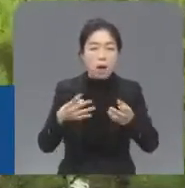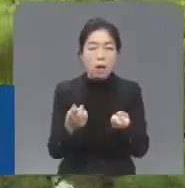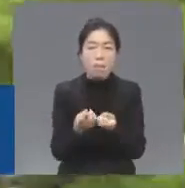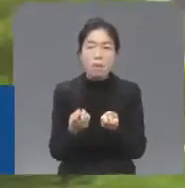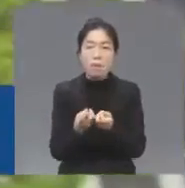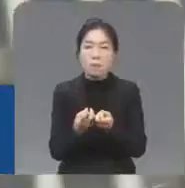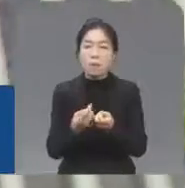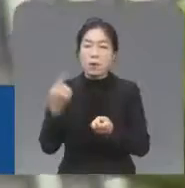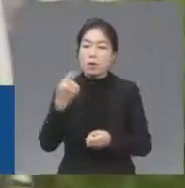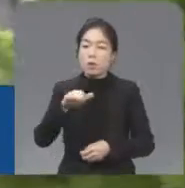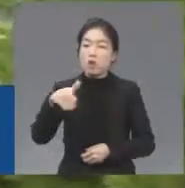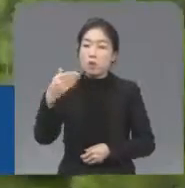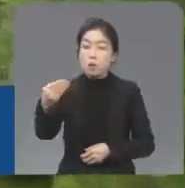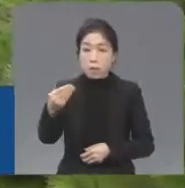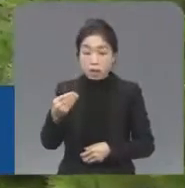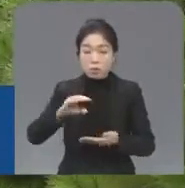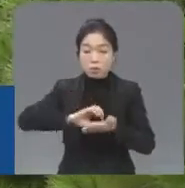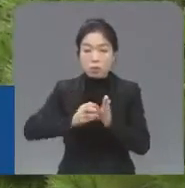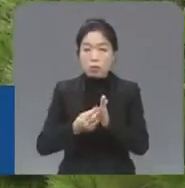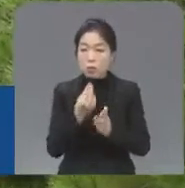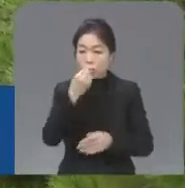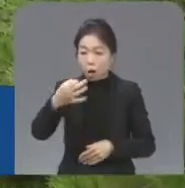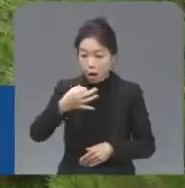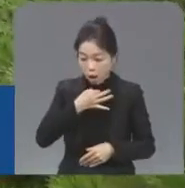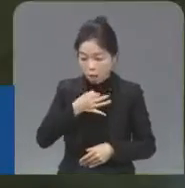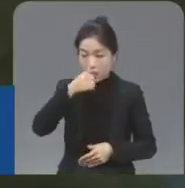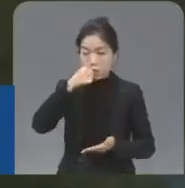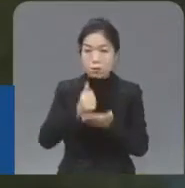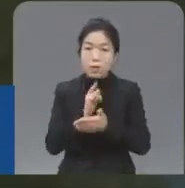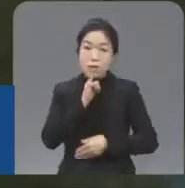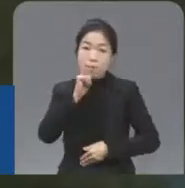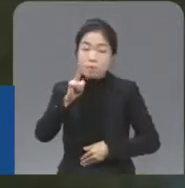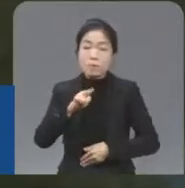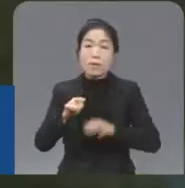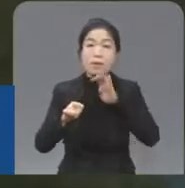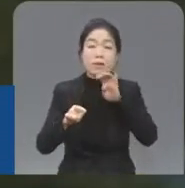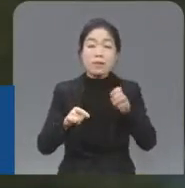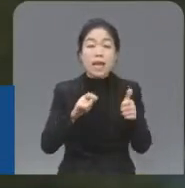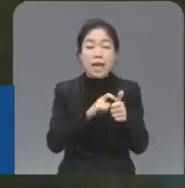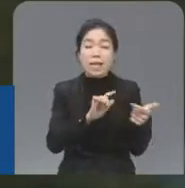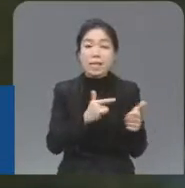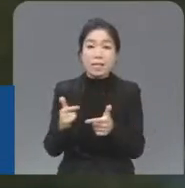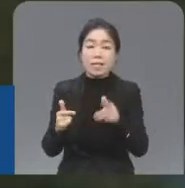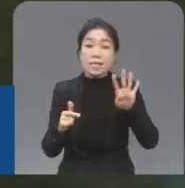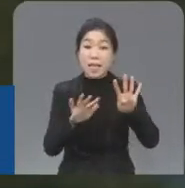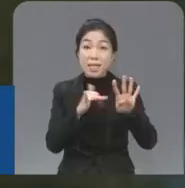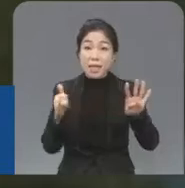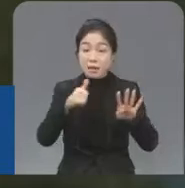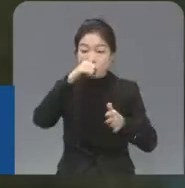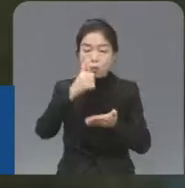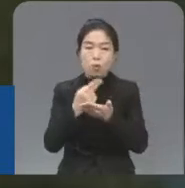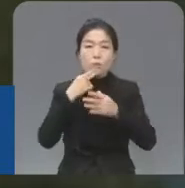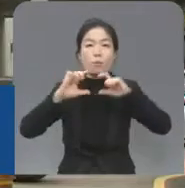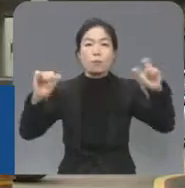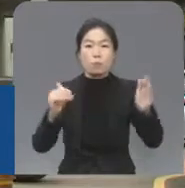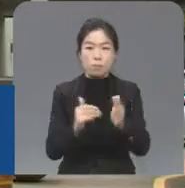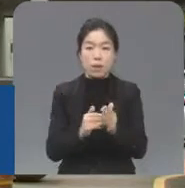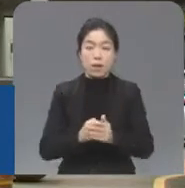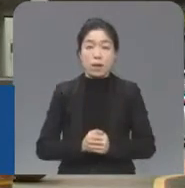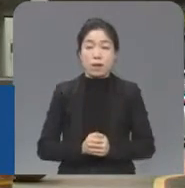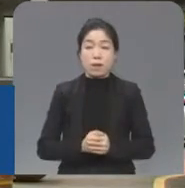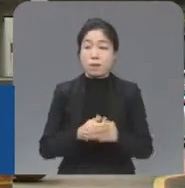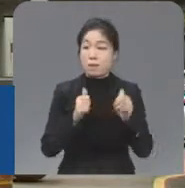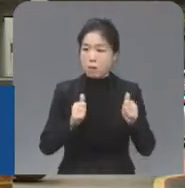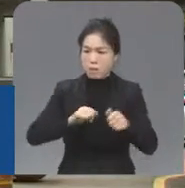수법으로 1,900여만 원 상당의 보험금을 받은 혐의로 기소된 40살 A씨 등 4명에게 무죄를 선고했습니다.